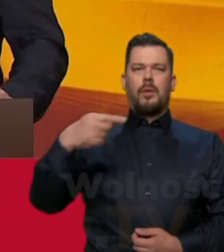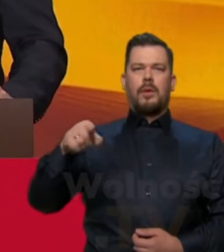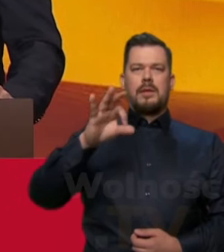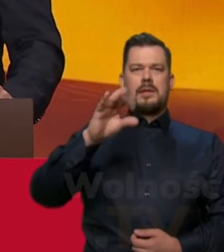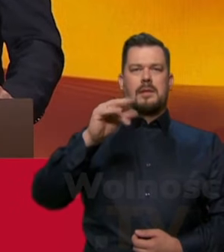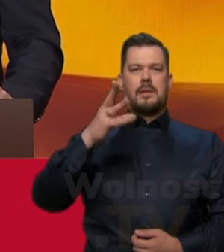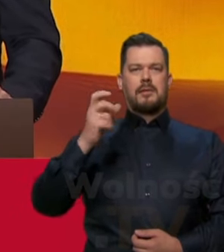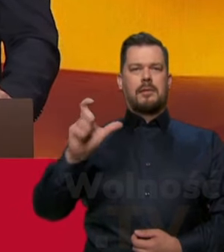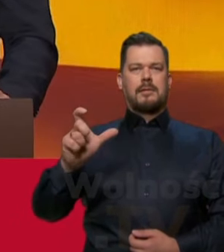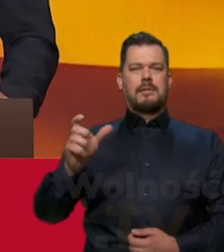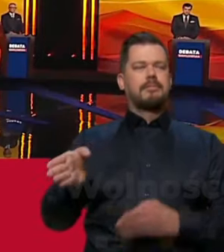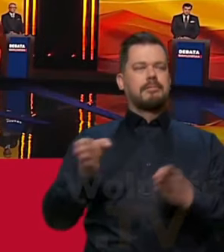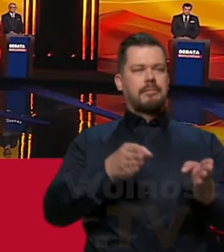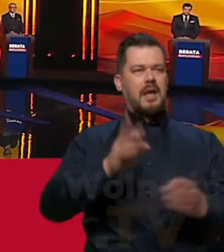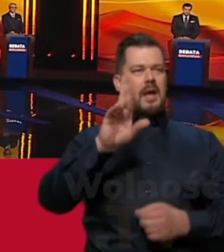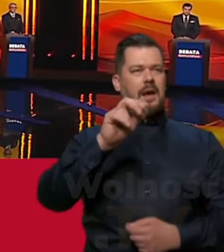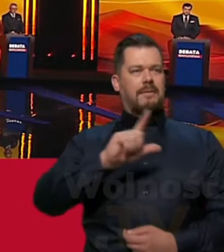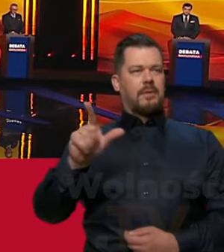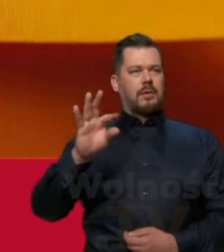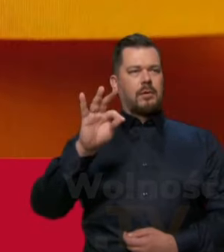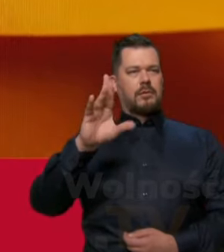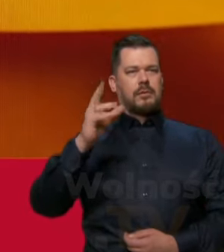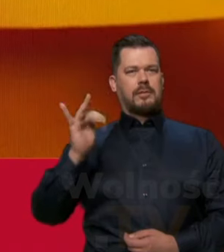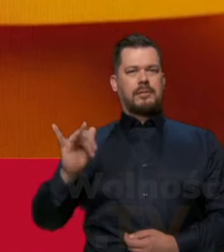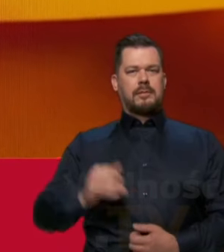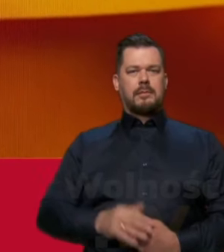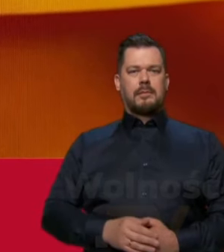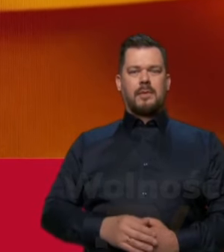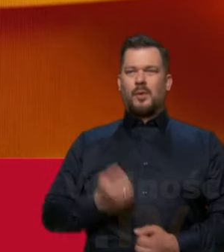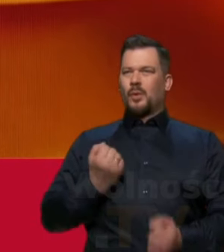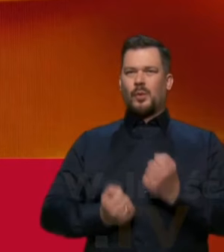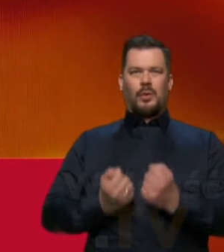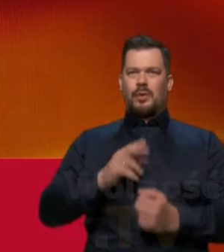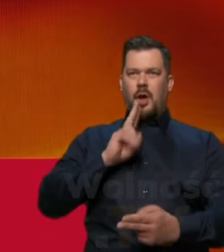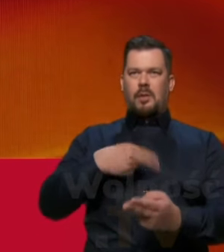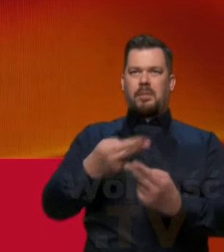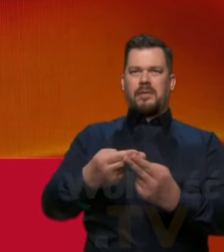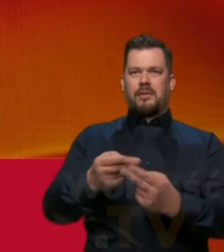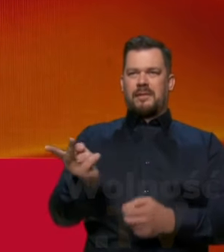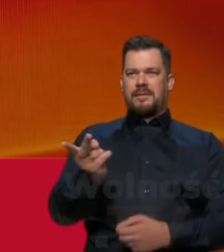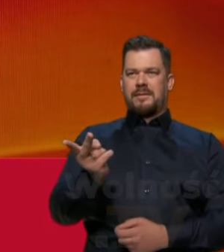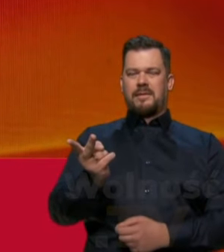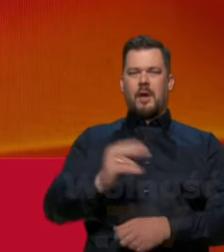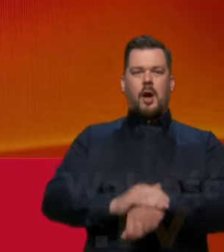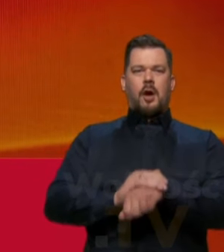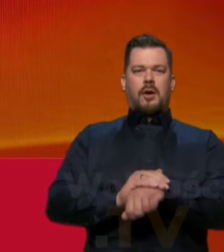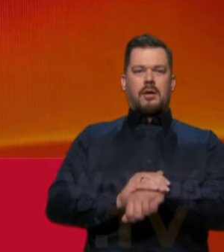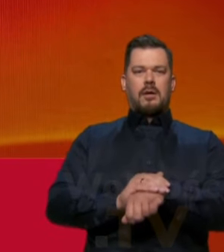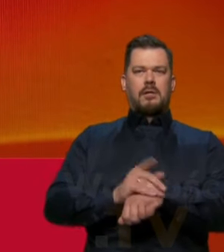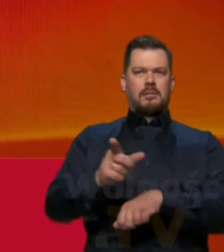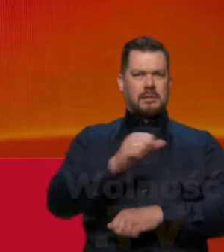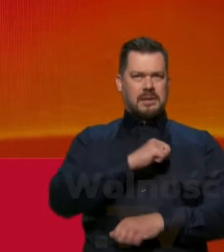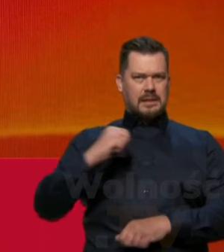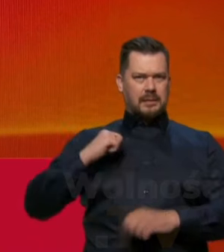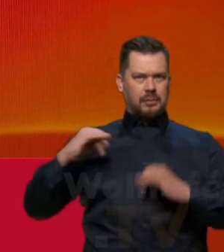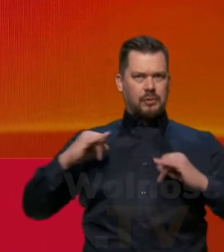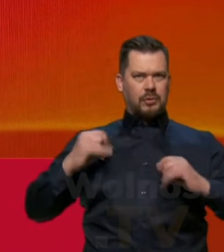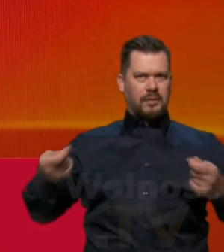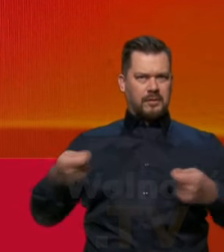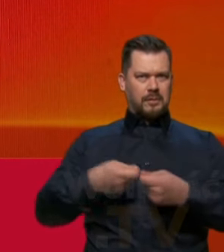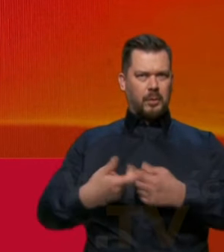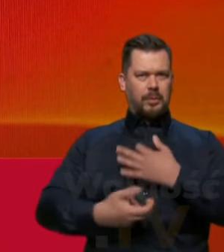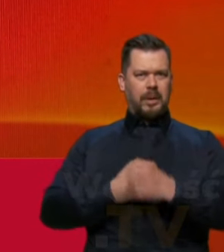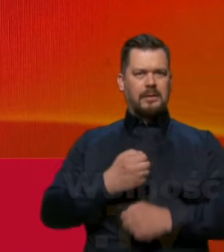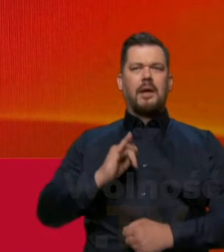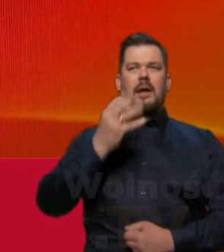Starosielec, a teraz pan Rafał Trzaskowski. No, trudno się nie odnosić do pana i do pana kolegów, zwłaszcza jeżeli rozmawiamy o samorządzie i współpracy z rządem.